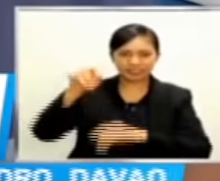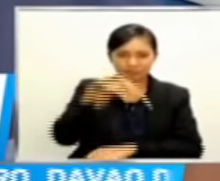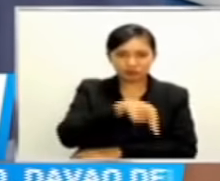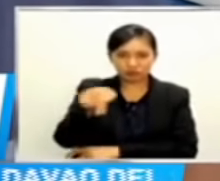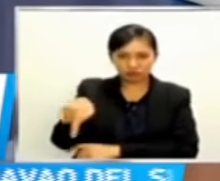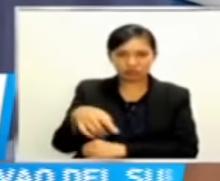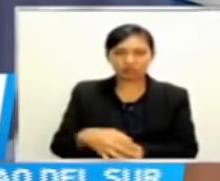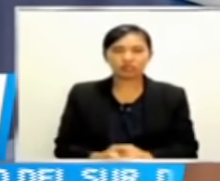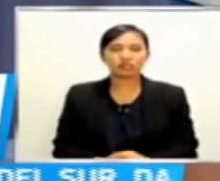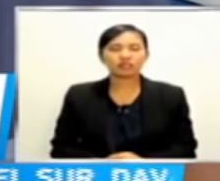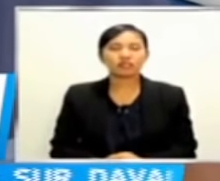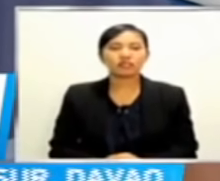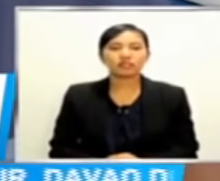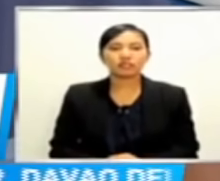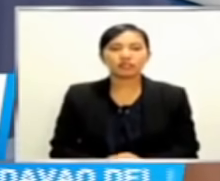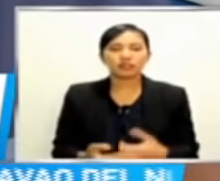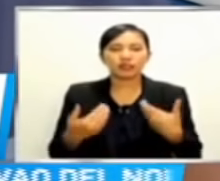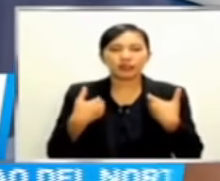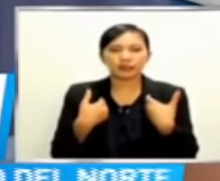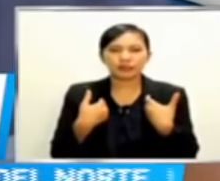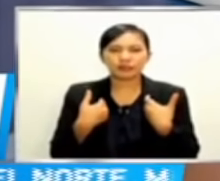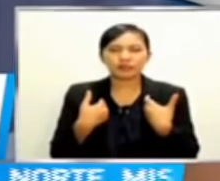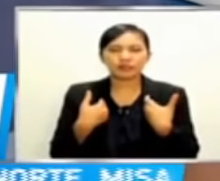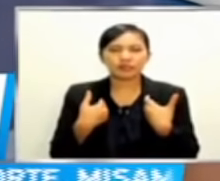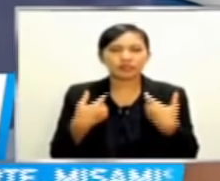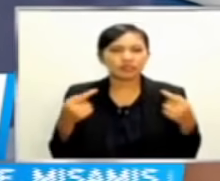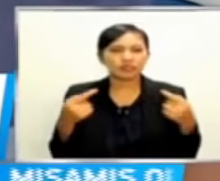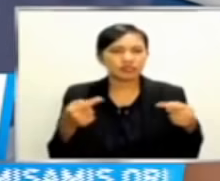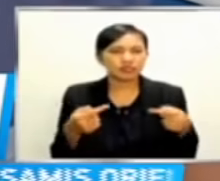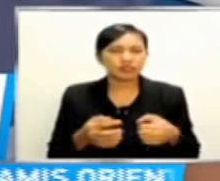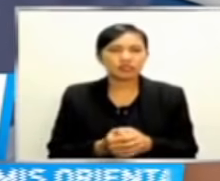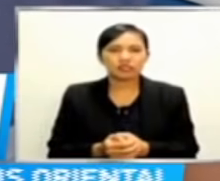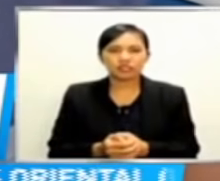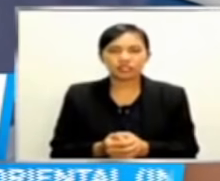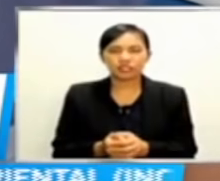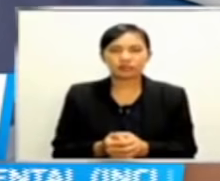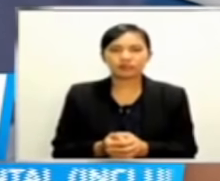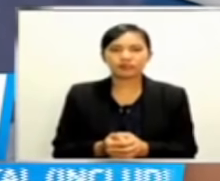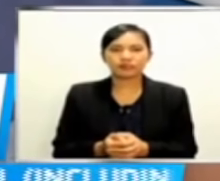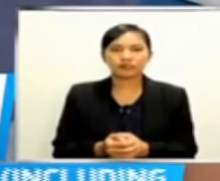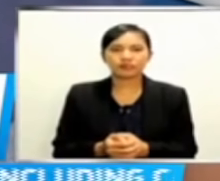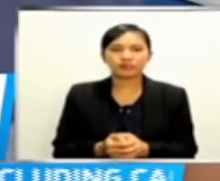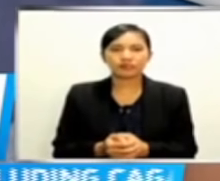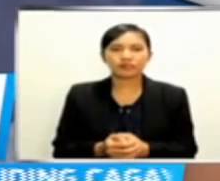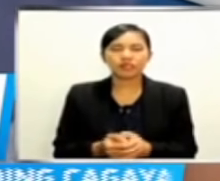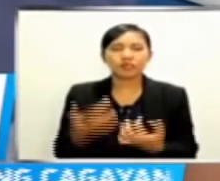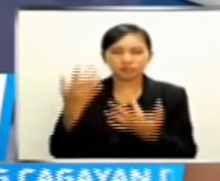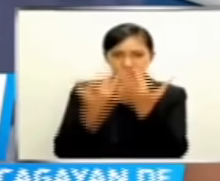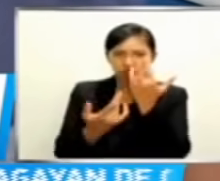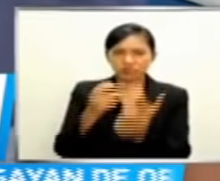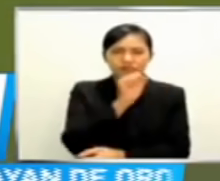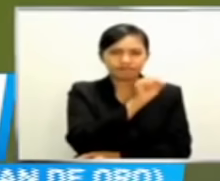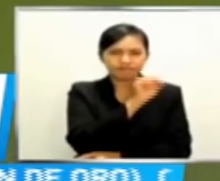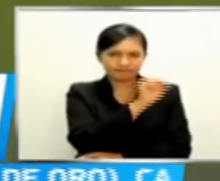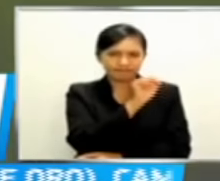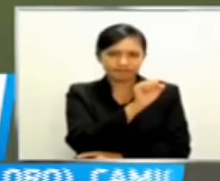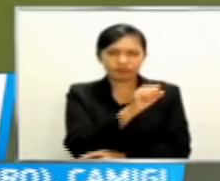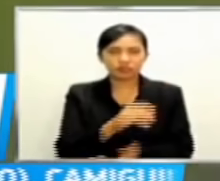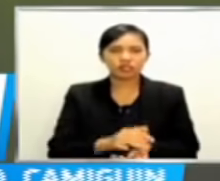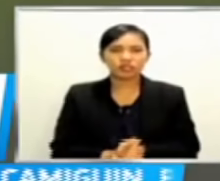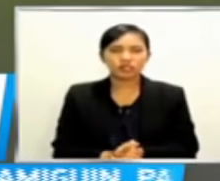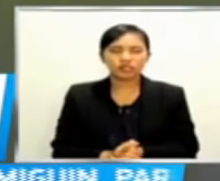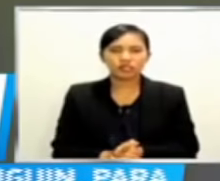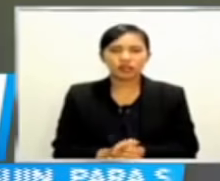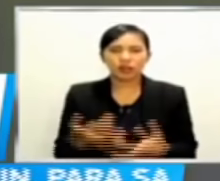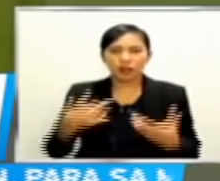nahati daw yung aeroplano. Hindi ko alam din na nahati. Tapos pag busy mo, nakita mo na susunog. Sunog naman. Tapos may putok-putok na yung aeroplano. Sabi ni